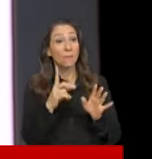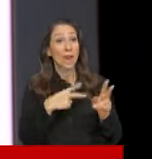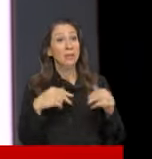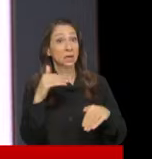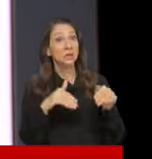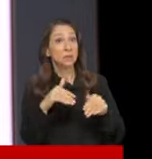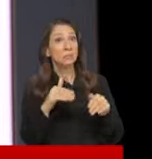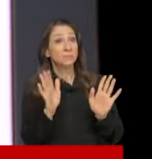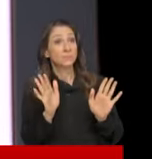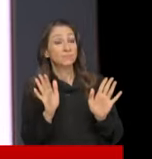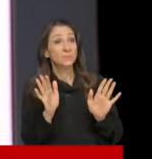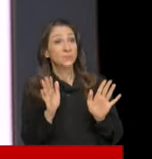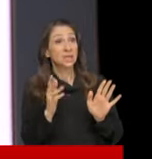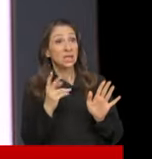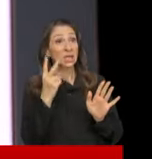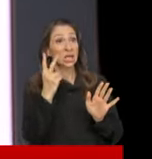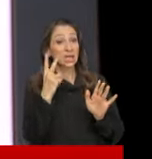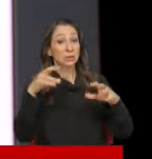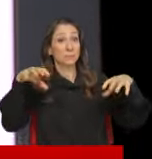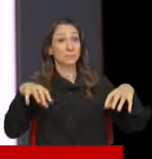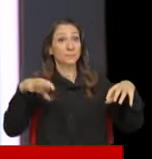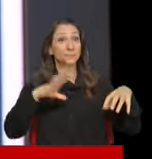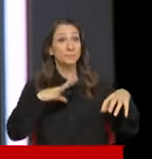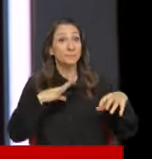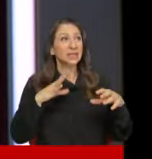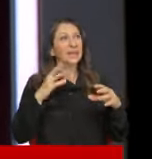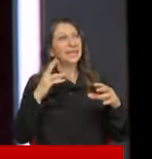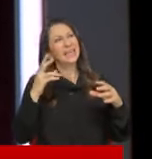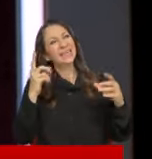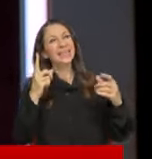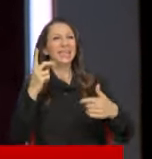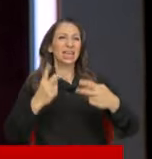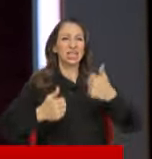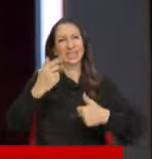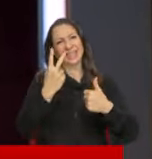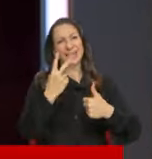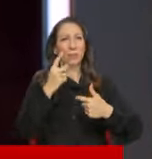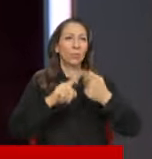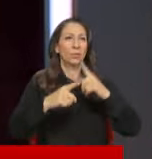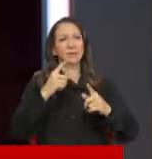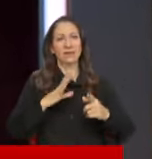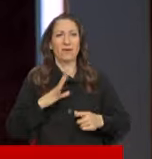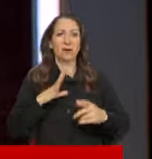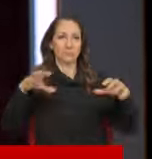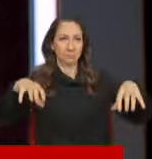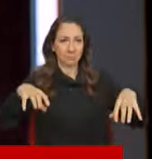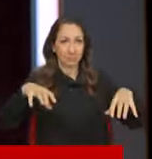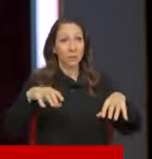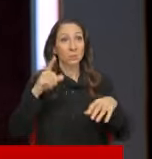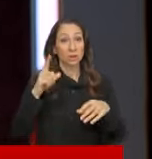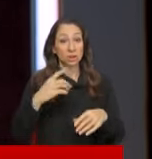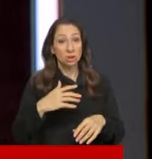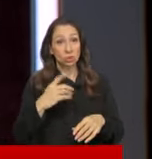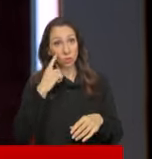seçim ve iki cephe var yani cephe demeyeyim de iki yarışan siyaset grubu var Birisi